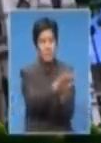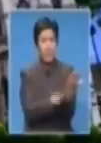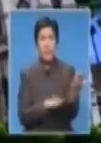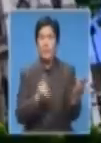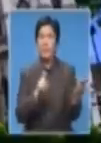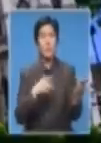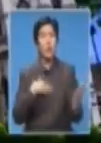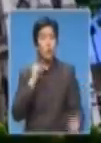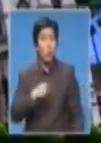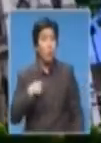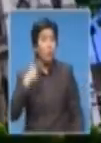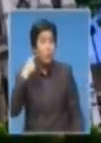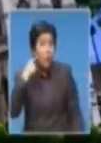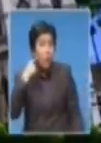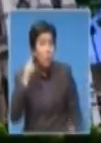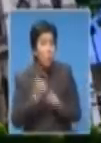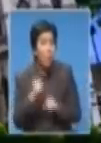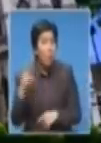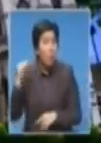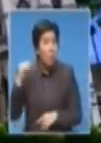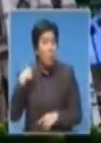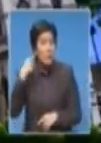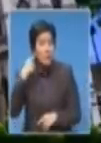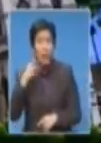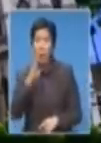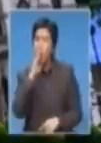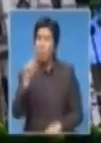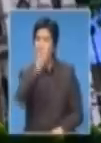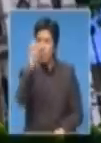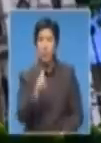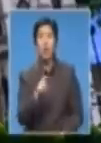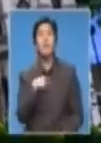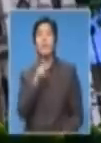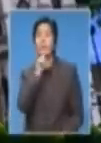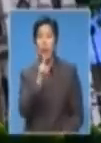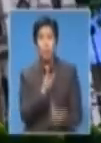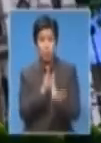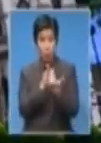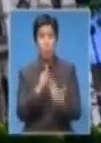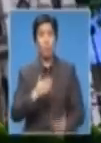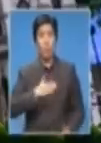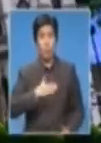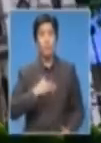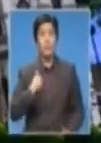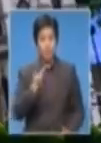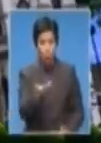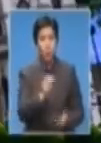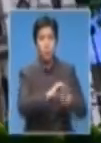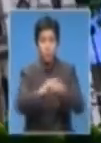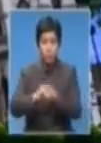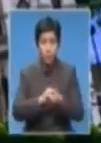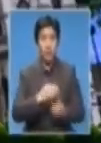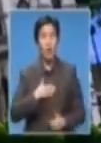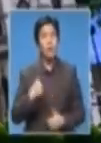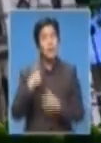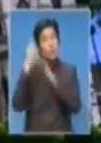แล้วก็อย่าไปฟังคำพูดต่างๆที่มีการบิดเบือนสงสัยอะไรถามผมมาทุกเรื่องผมตอบอะไรทั้งหมดนะครับก็ขอให้ร่วมมือกับเราต่อไปนะครับห